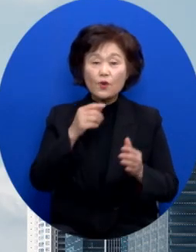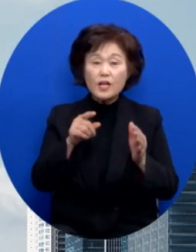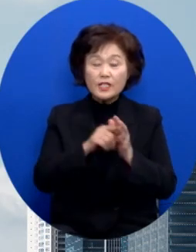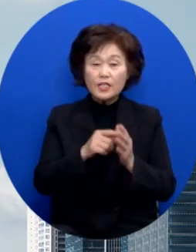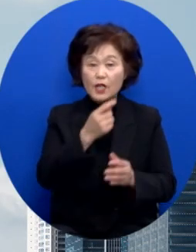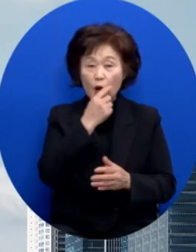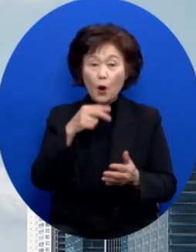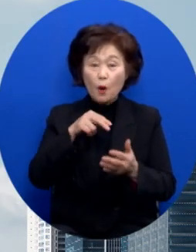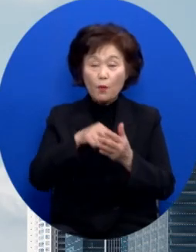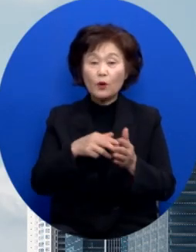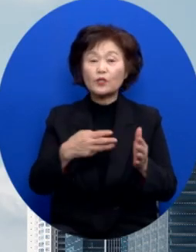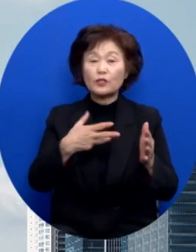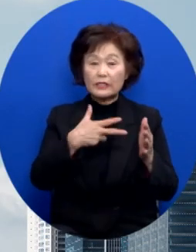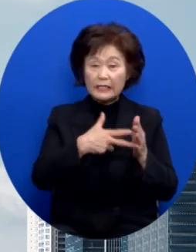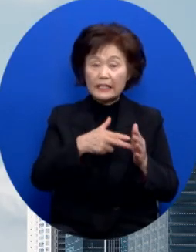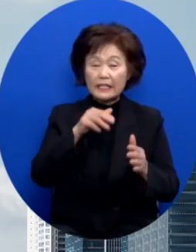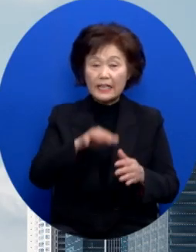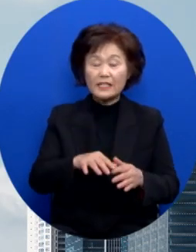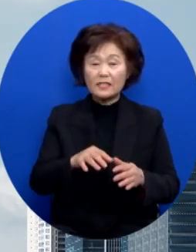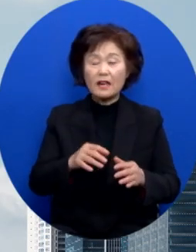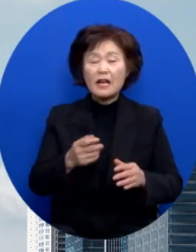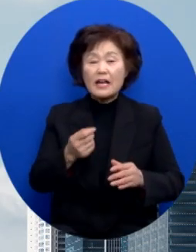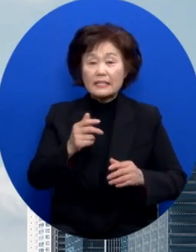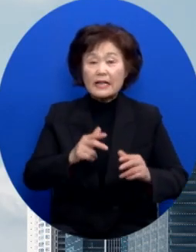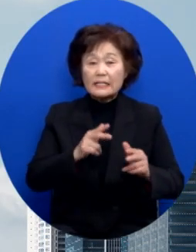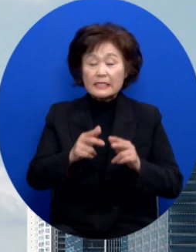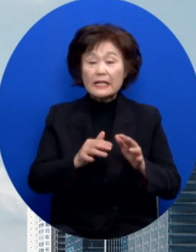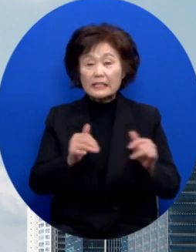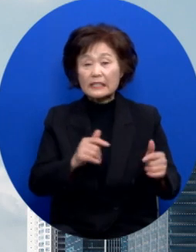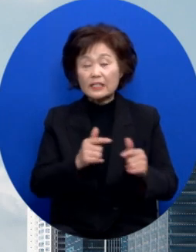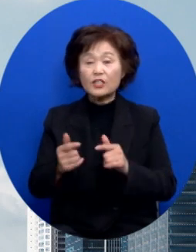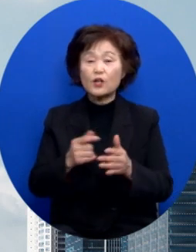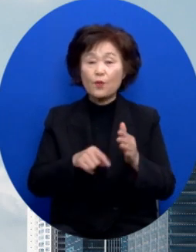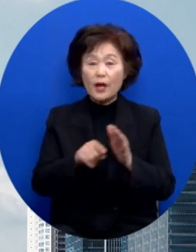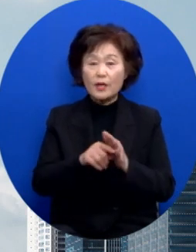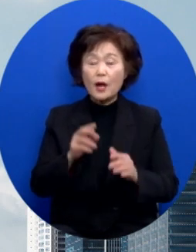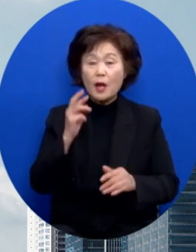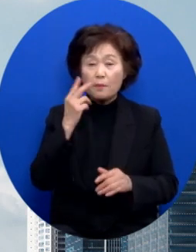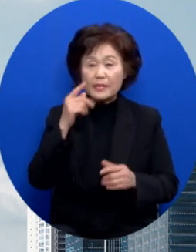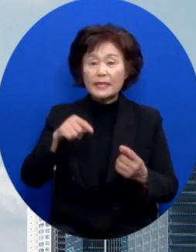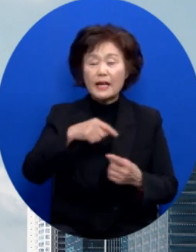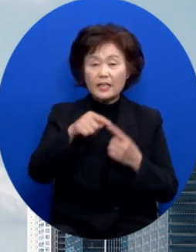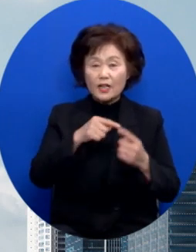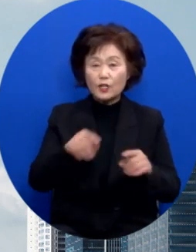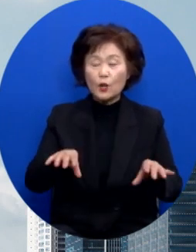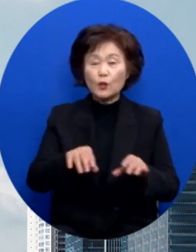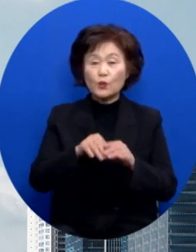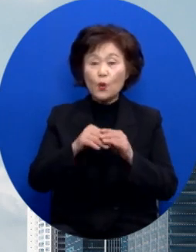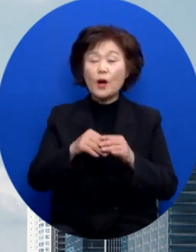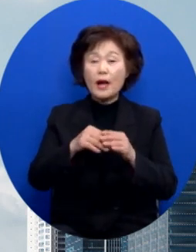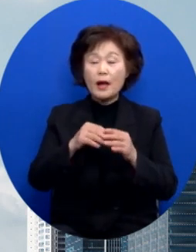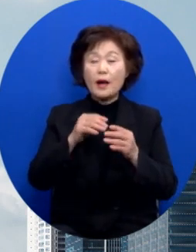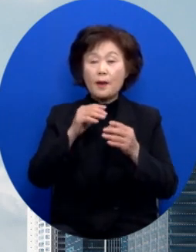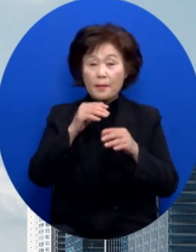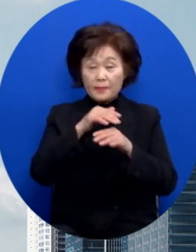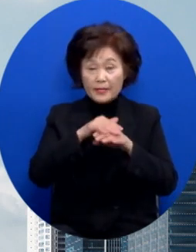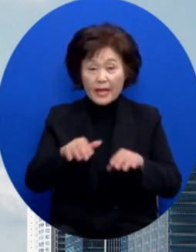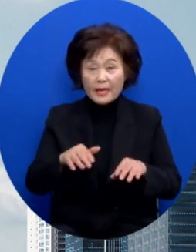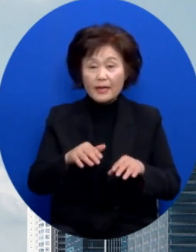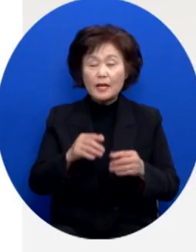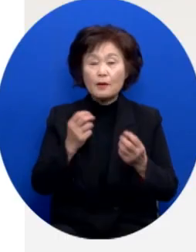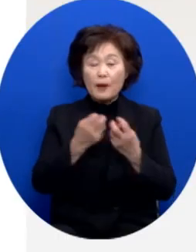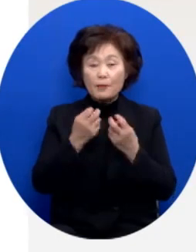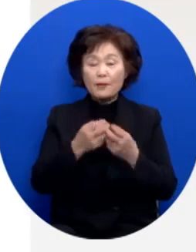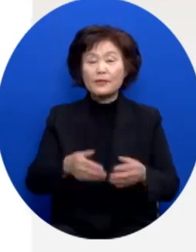서울신용보증재단이 소상공인 체감경기 악화와 전국 지역 신보 부실 증가에 따라 비상경영 종합대책을 수립했습니다.